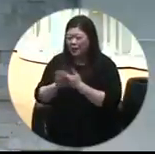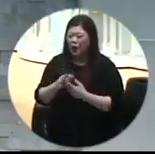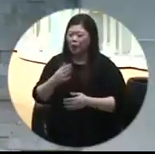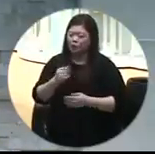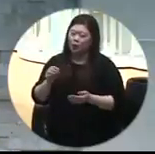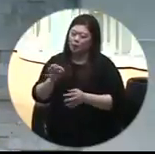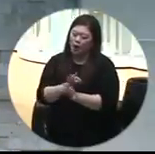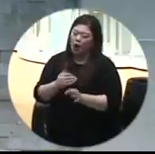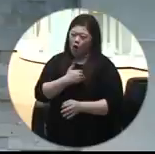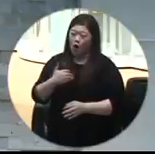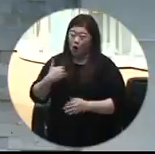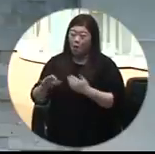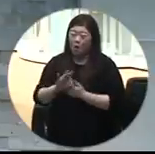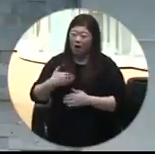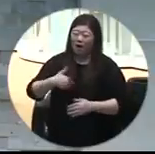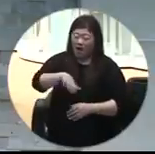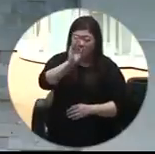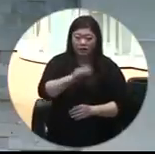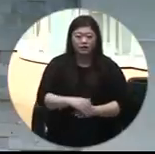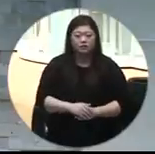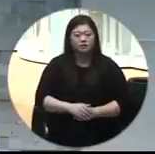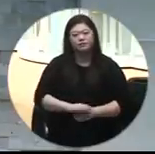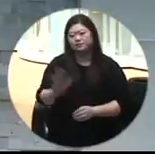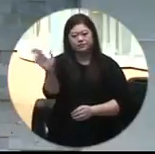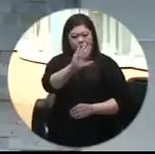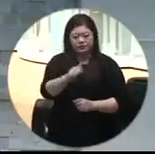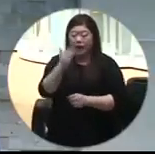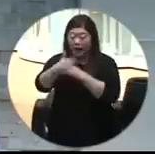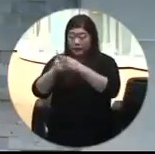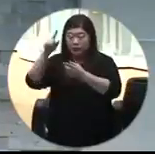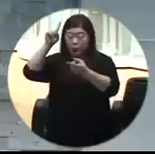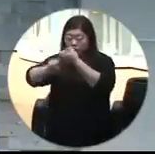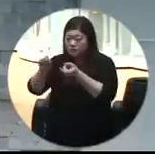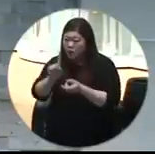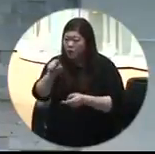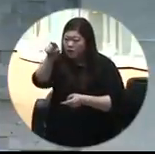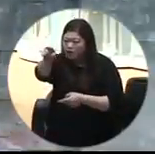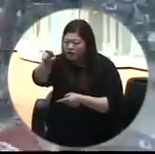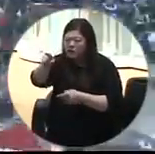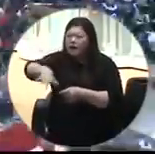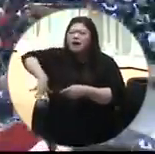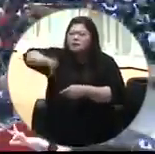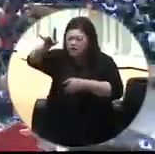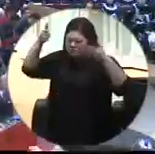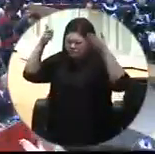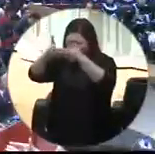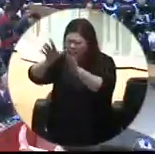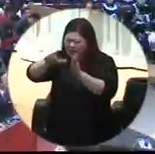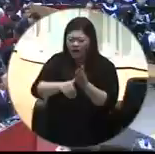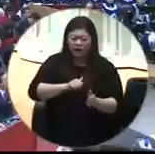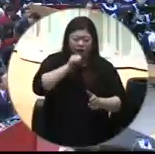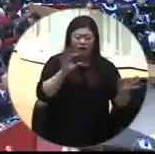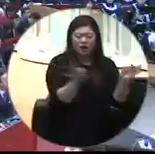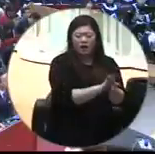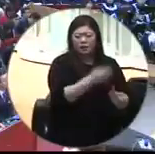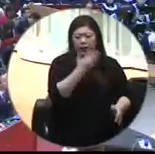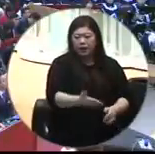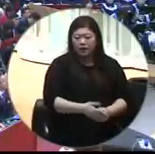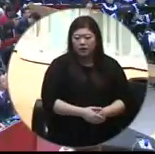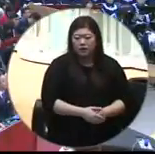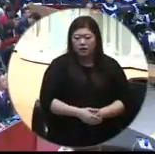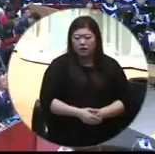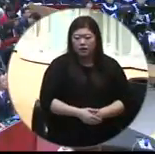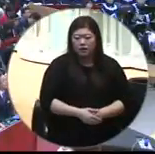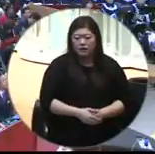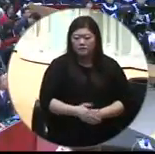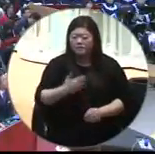방향을 맞춰보라니까요. 하나님의 관심의 방향을 맞춰 나가면 그 가난이 물러간다니까요. 지금 어려움 생겼습니까? 어려움에 잡히지